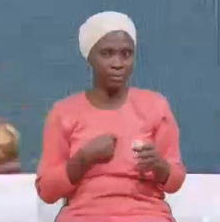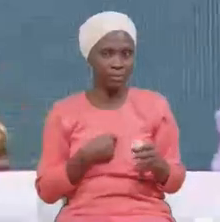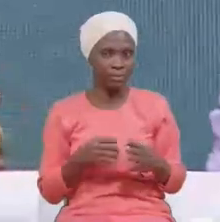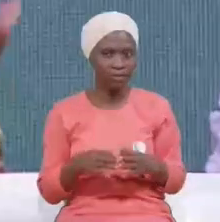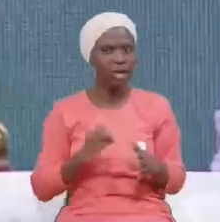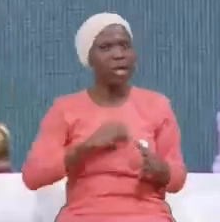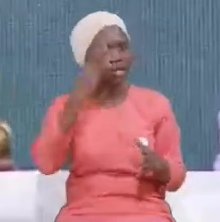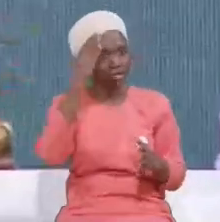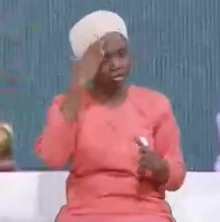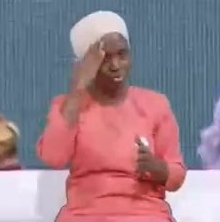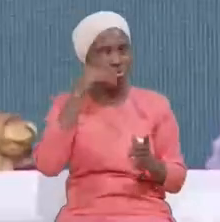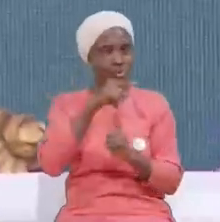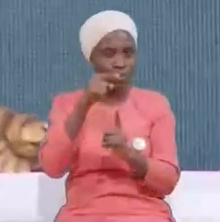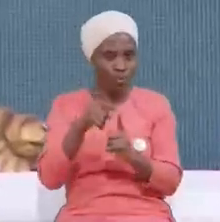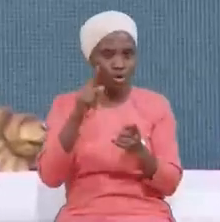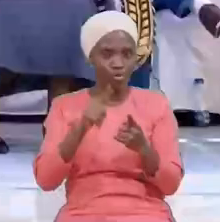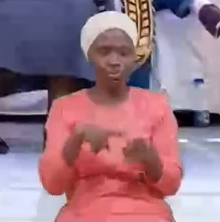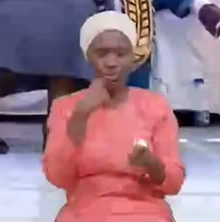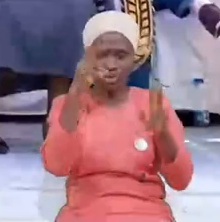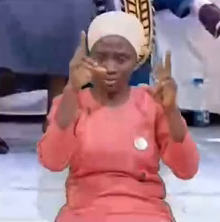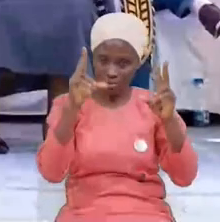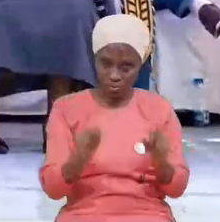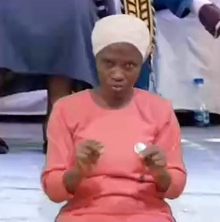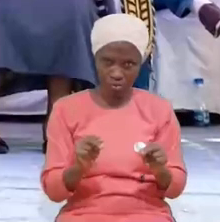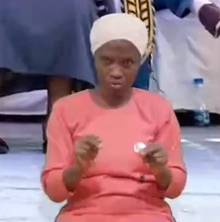Et je sais quand dit non.